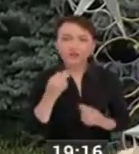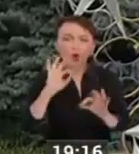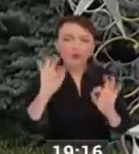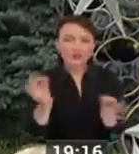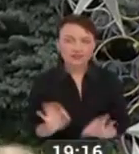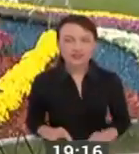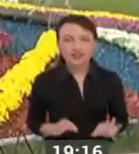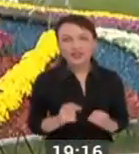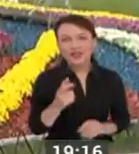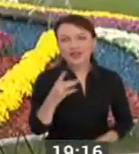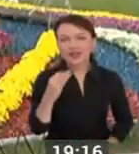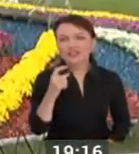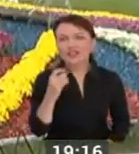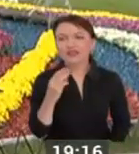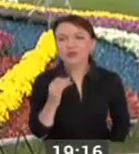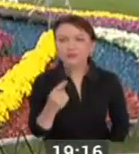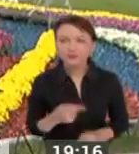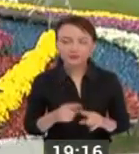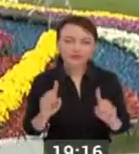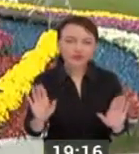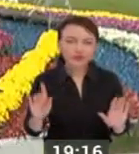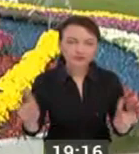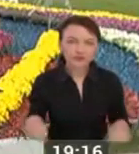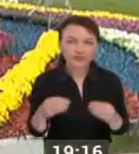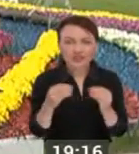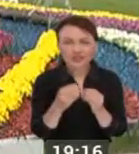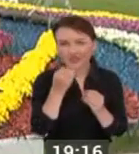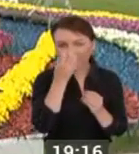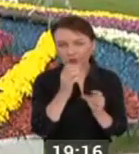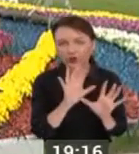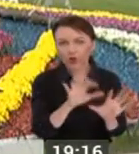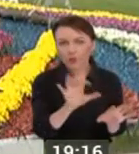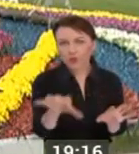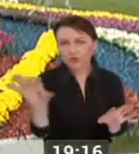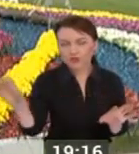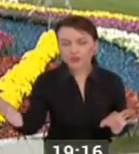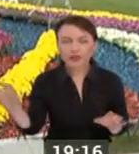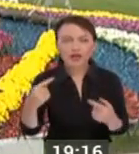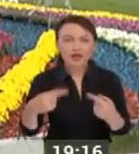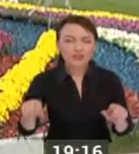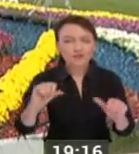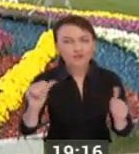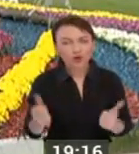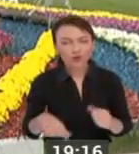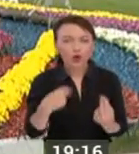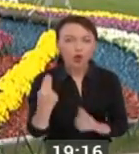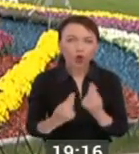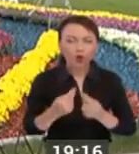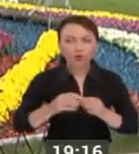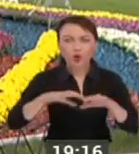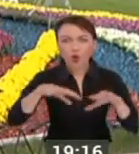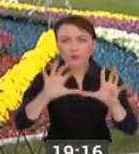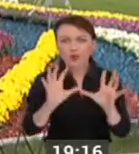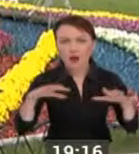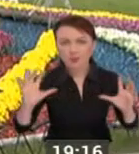осінніх хризантем. На співочому полі створили 10 квіткових композицій з різними формами, кольорами та об'ємами. Така